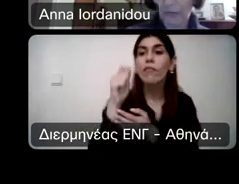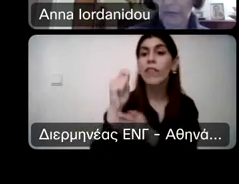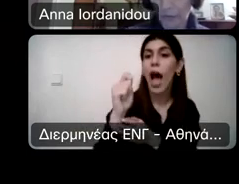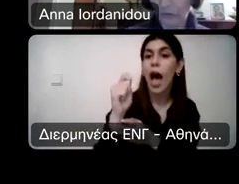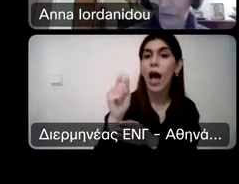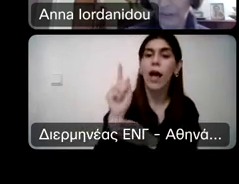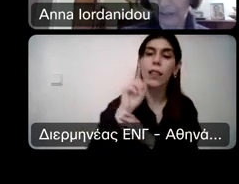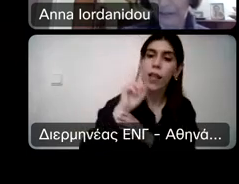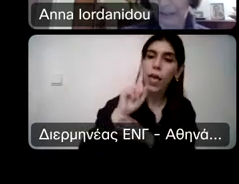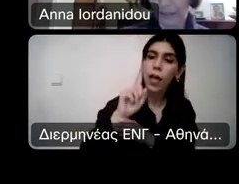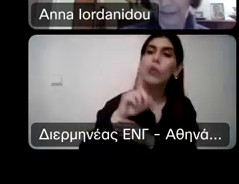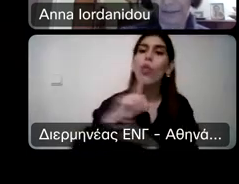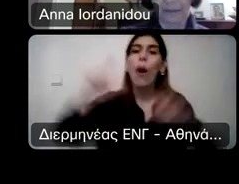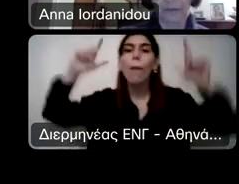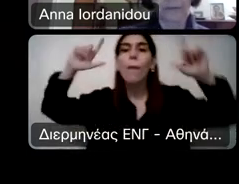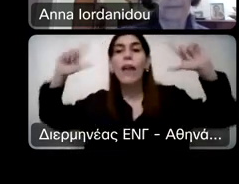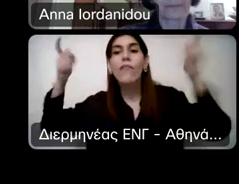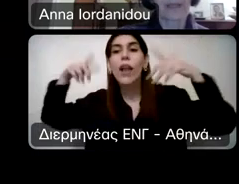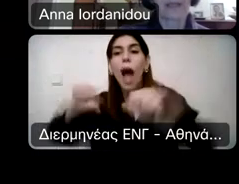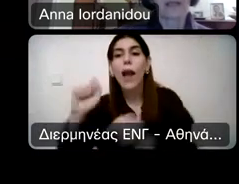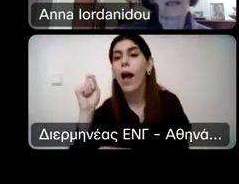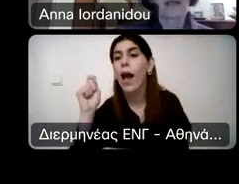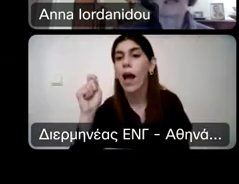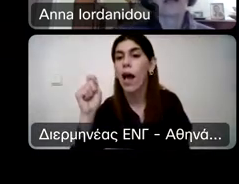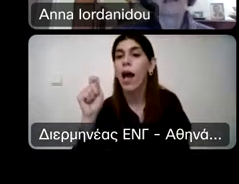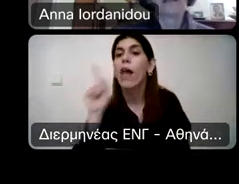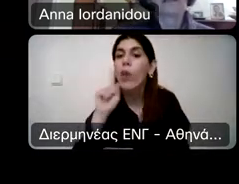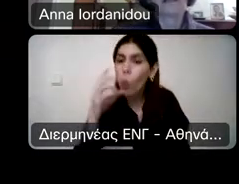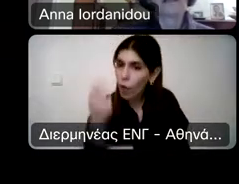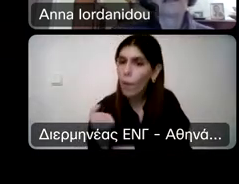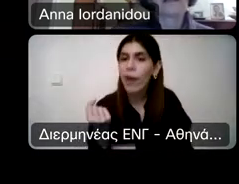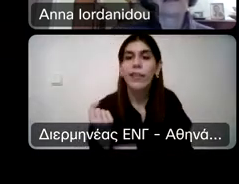ως προσφώνης, αν είναι δυνατόν.